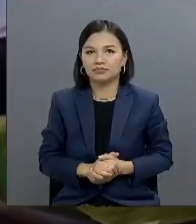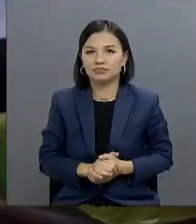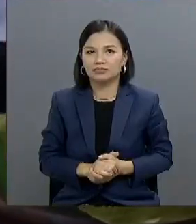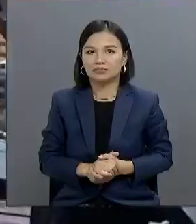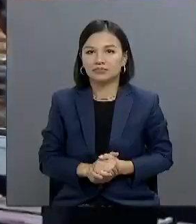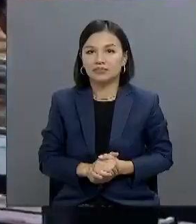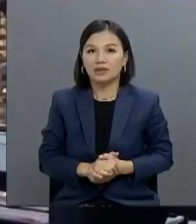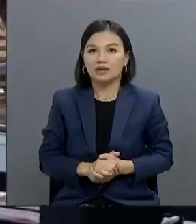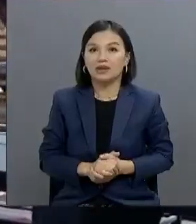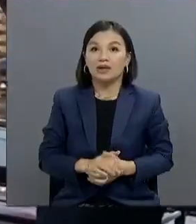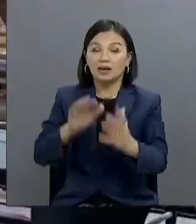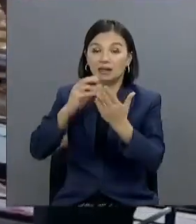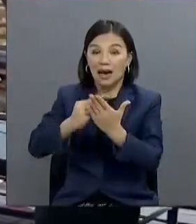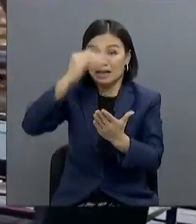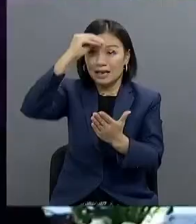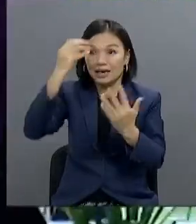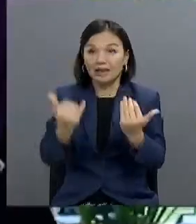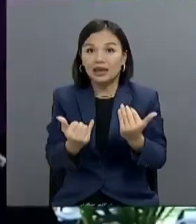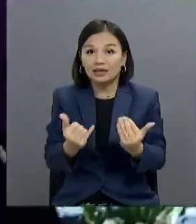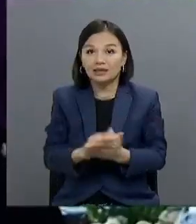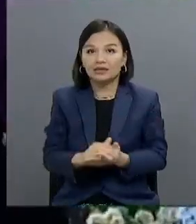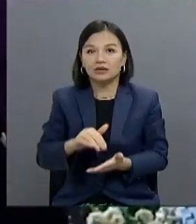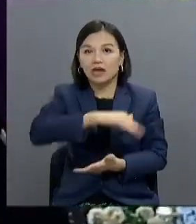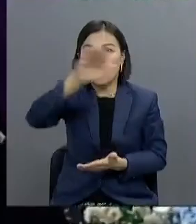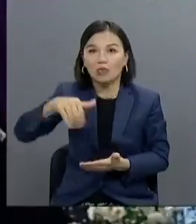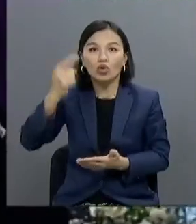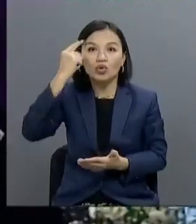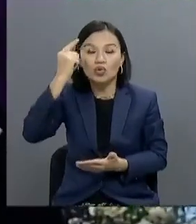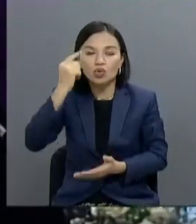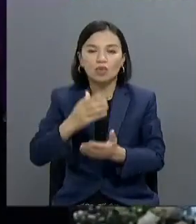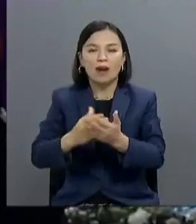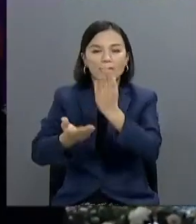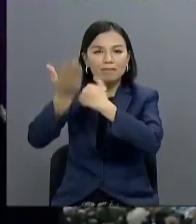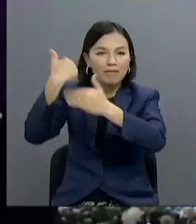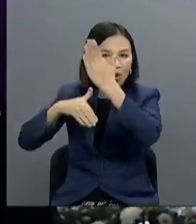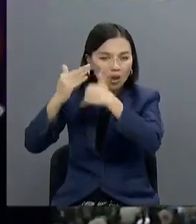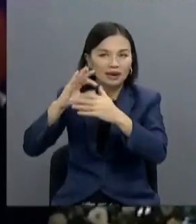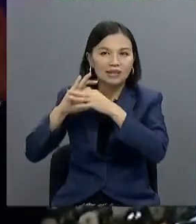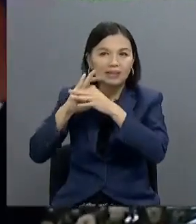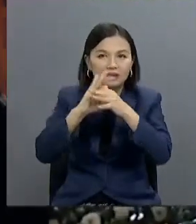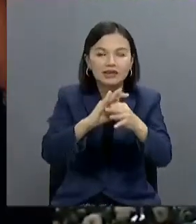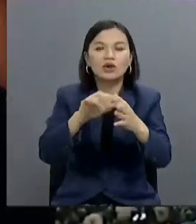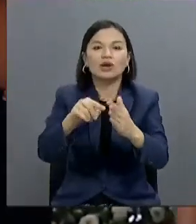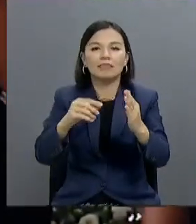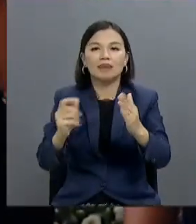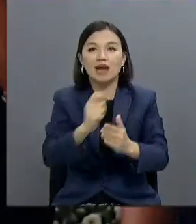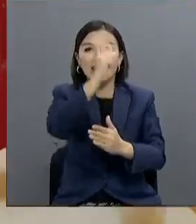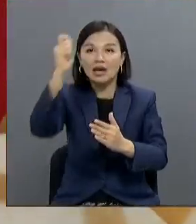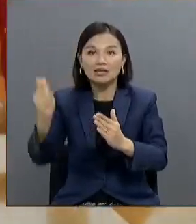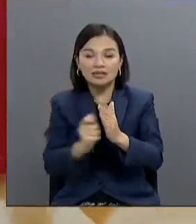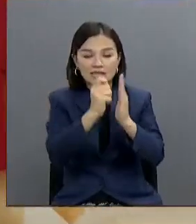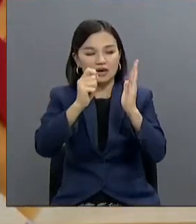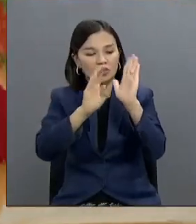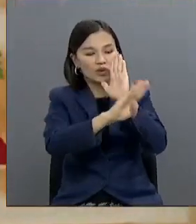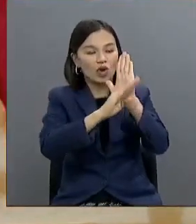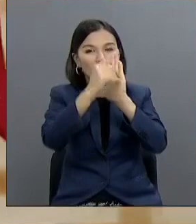การศึกษาในครั้งนี้ทำให้นักศึกษาได้รู้จักประวัติความเป็นมาและความเกี่ยวข้องกับเอเชียตะวันออกเฉียงใต้เช่นเรื่อง